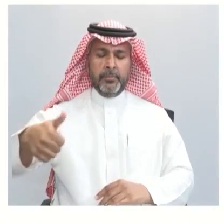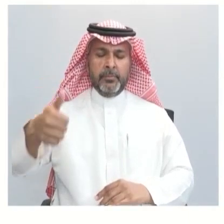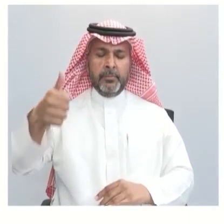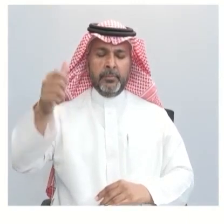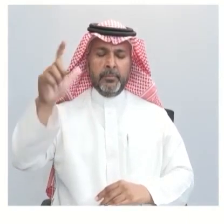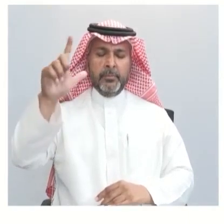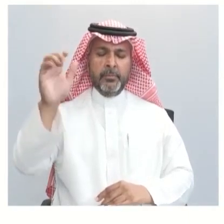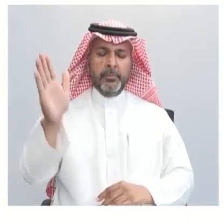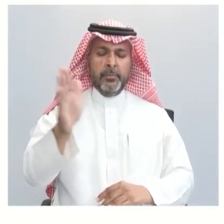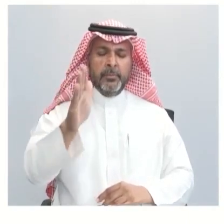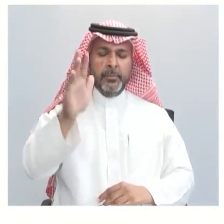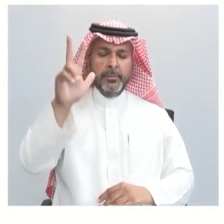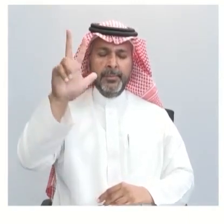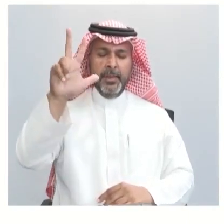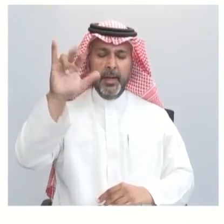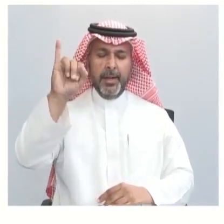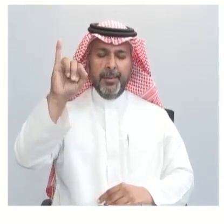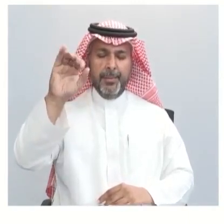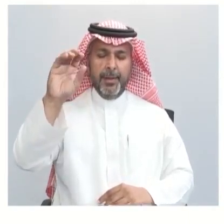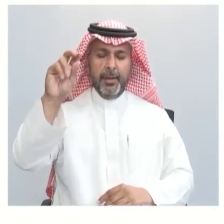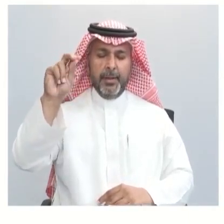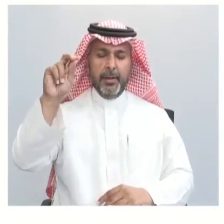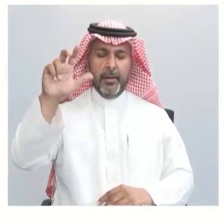بيانيا هذا رابط الدرس